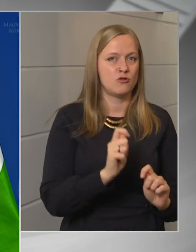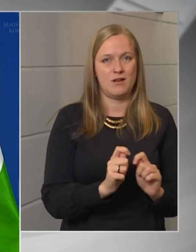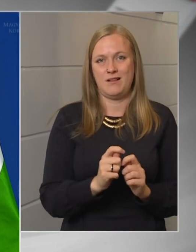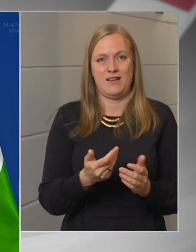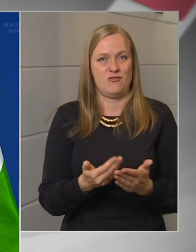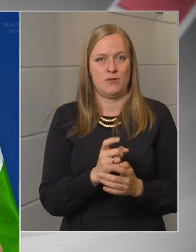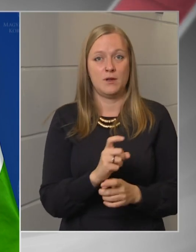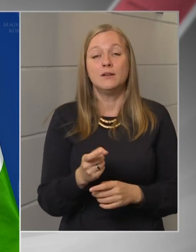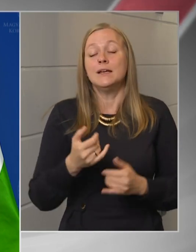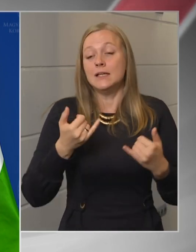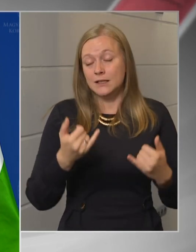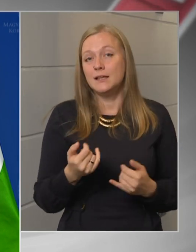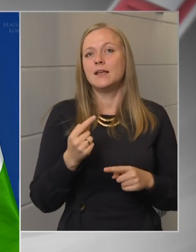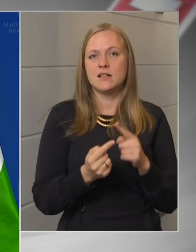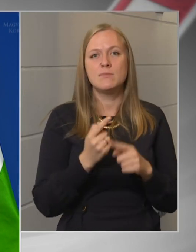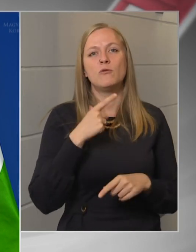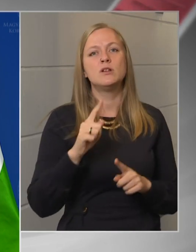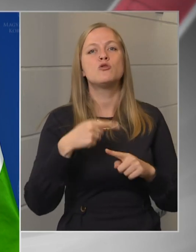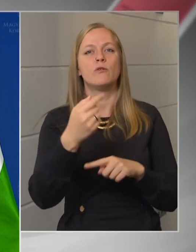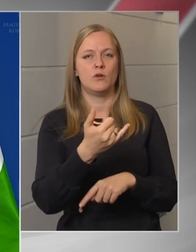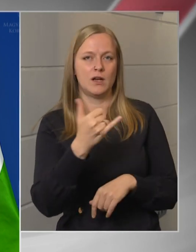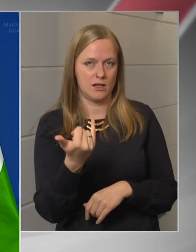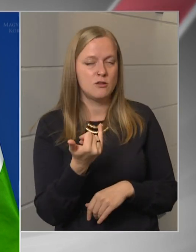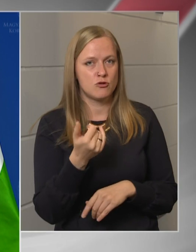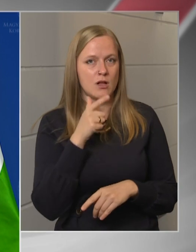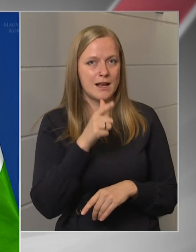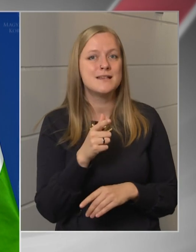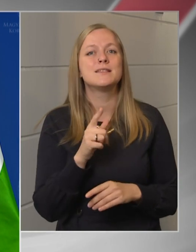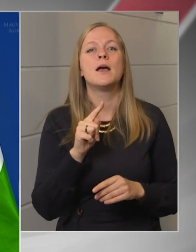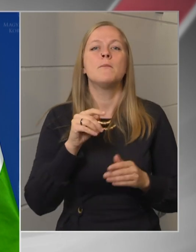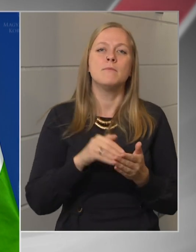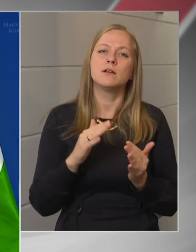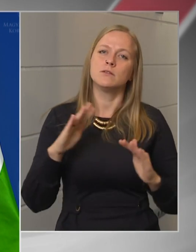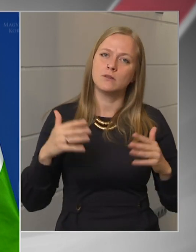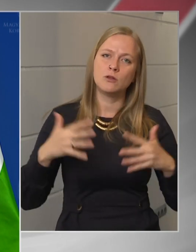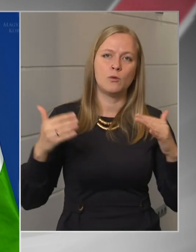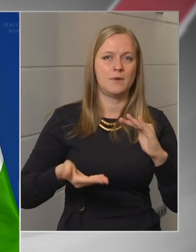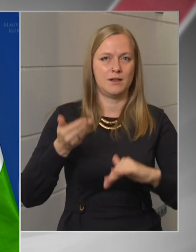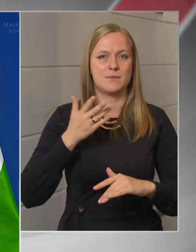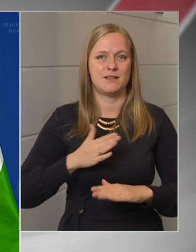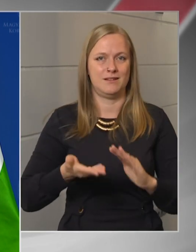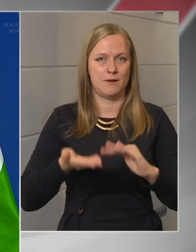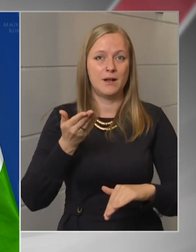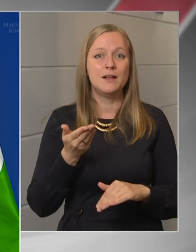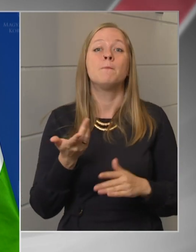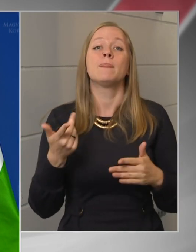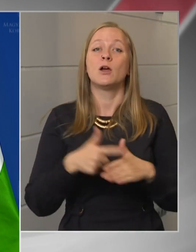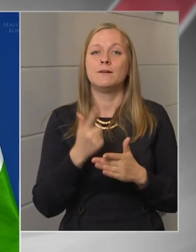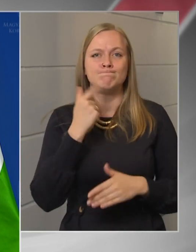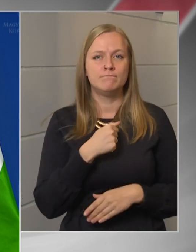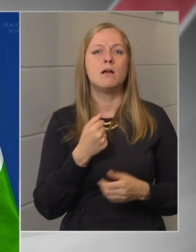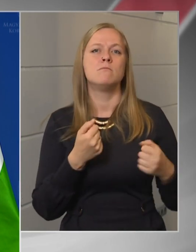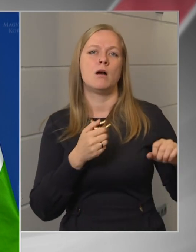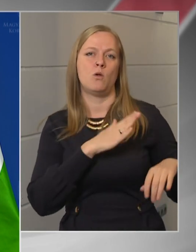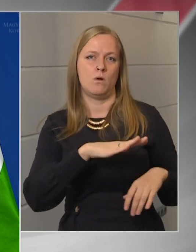képezi, részben idén volt is, természetesen a jövőre is lesz, annél nagyobb mértékben szeretnénk emelni. Annak az akadályát azok a baloldali európai parlamenti